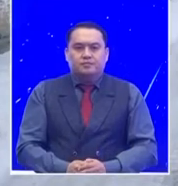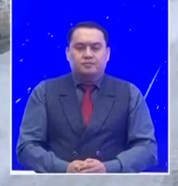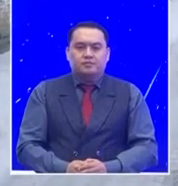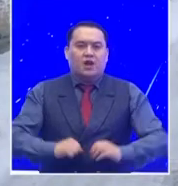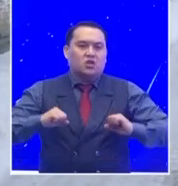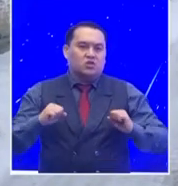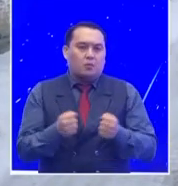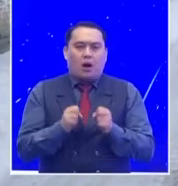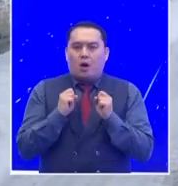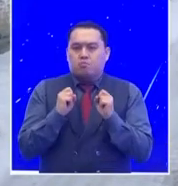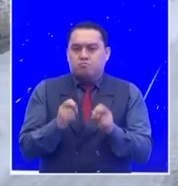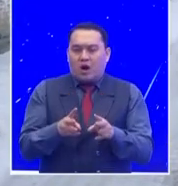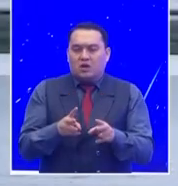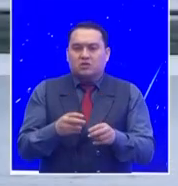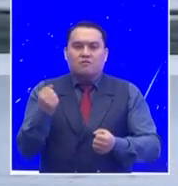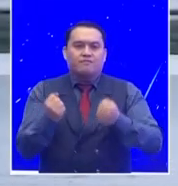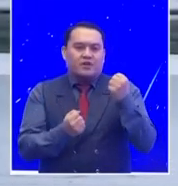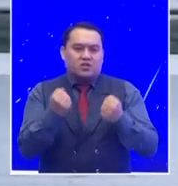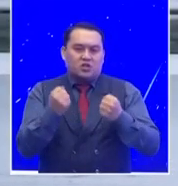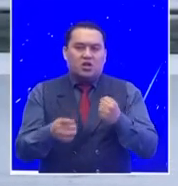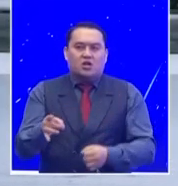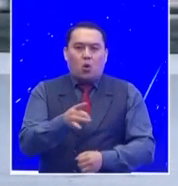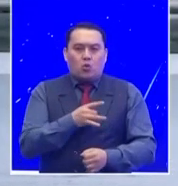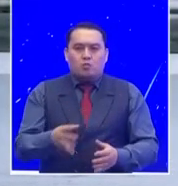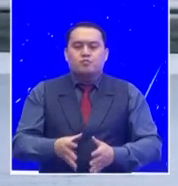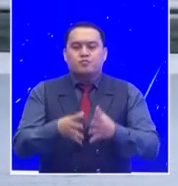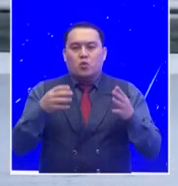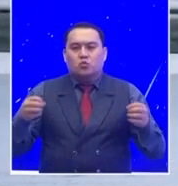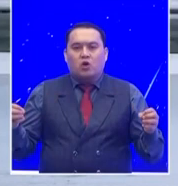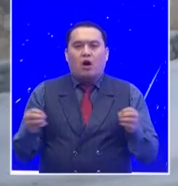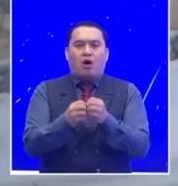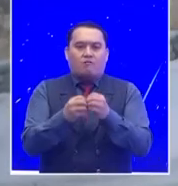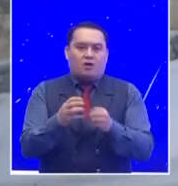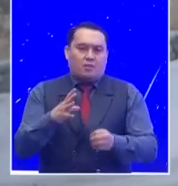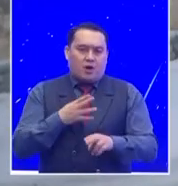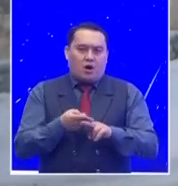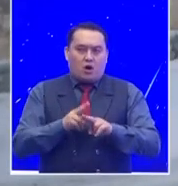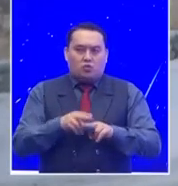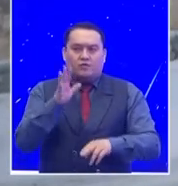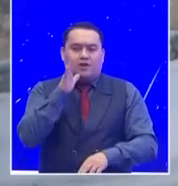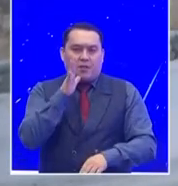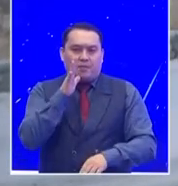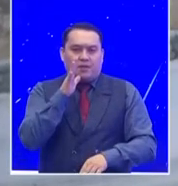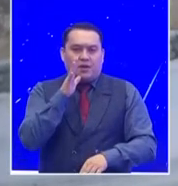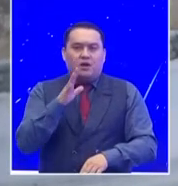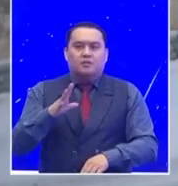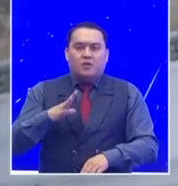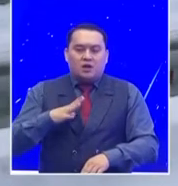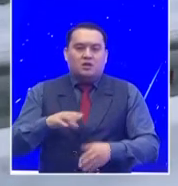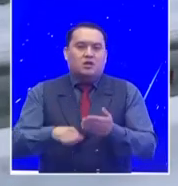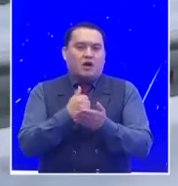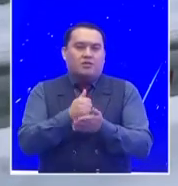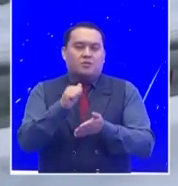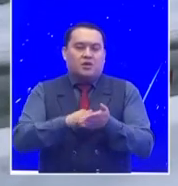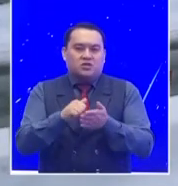Зима. Самое опасное время для водителей региона. Наибольшее количество ДТП происходит в этот суровый период. Главные причины аварии